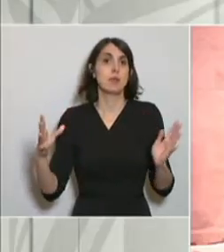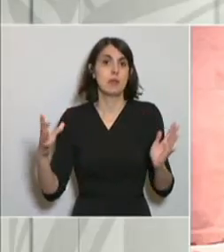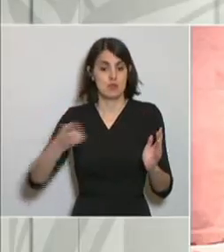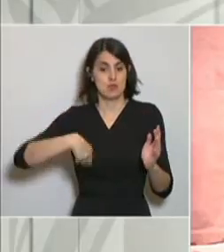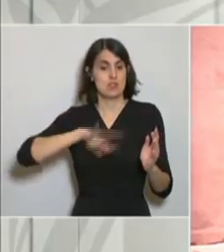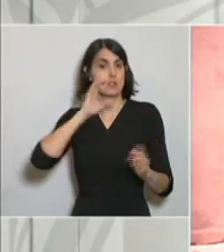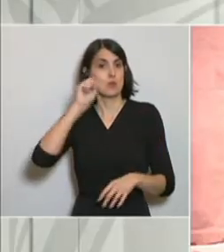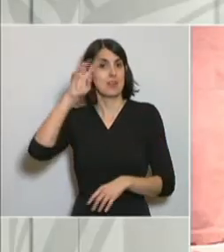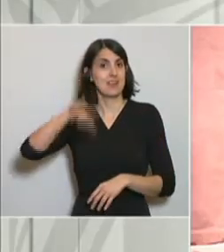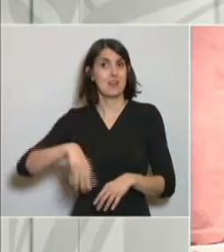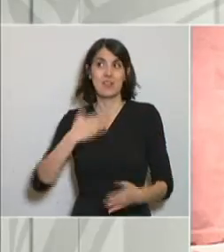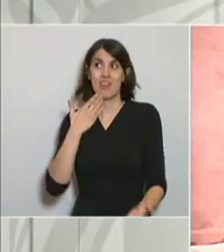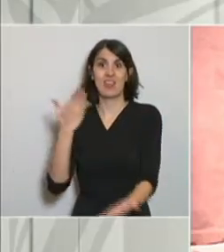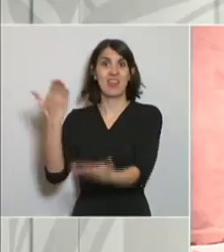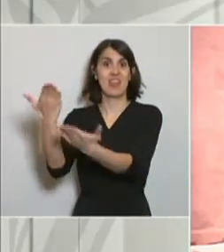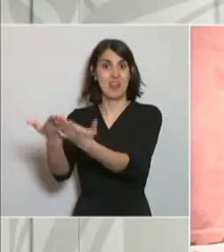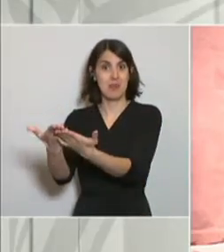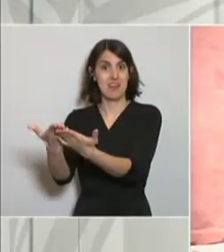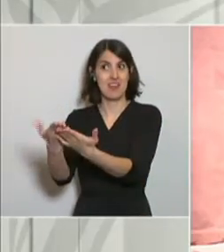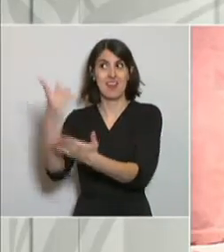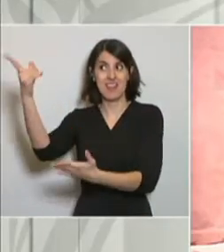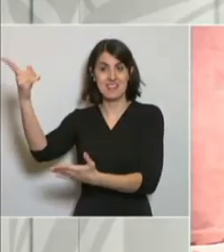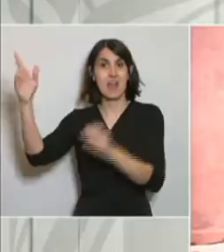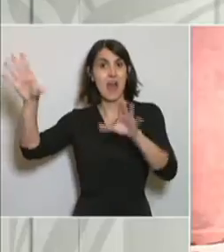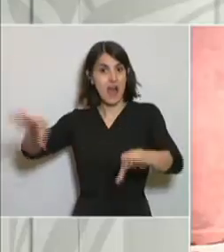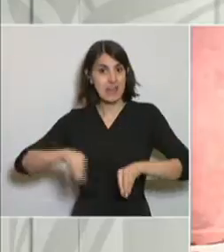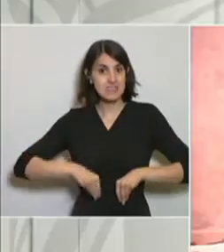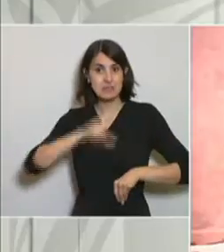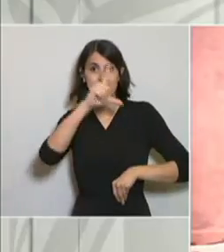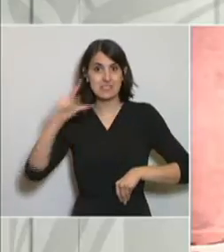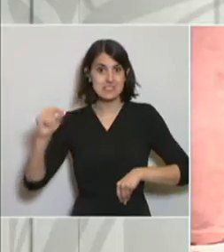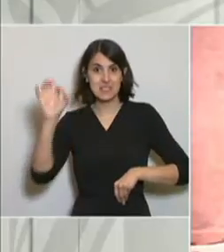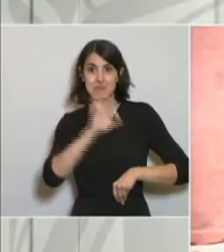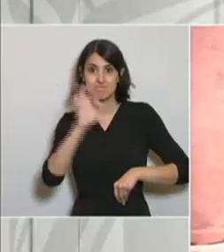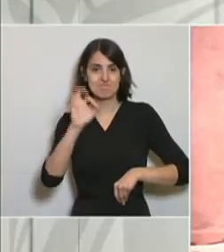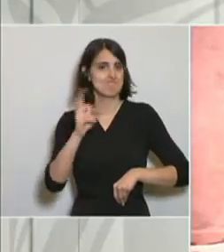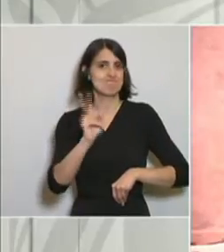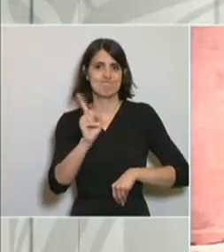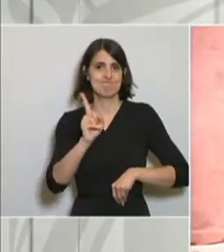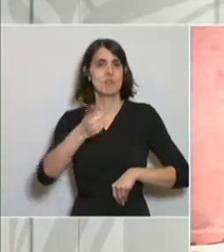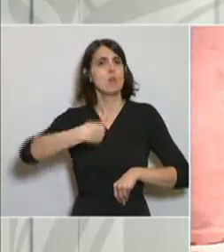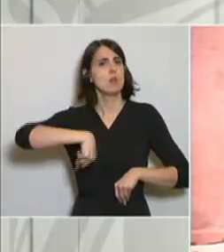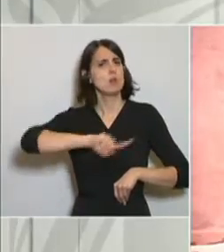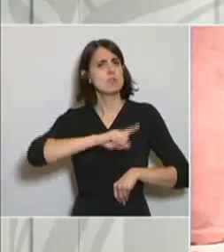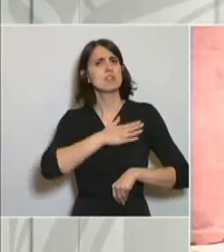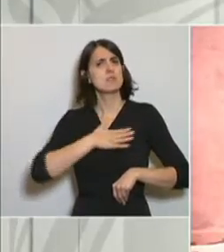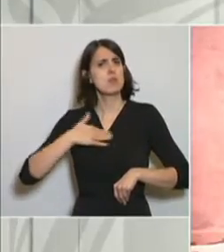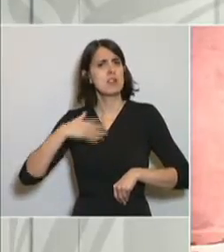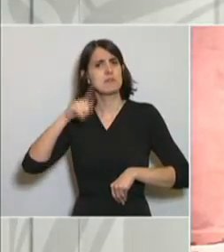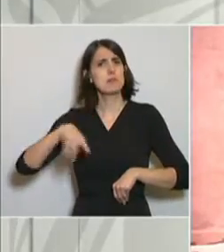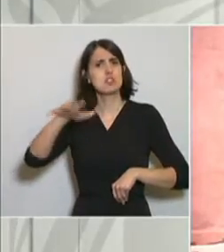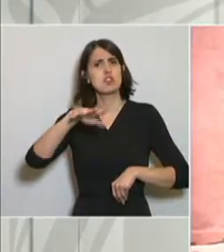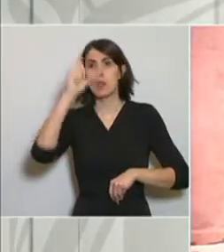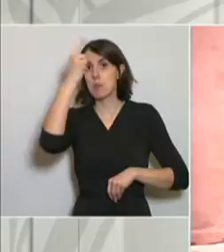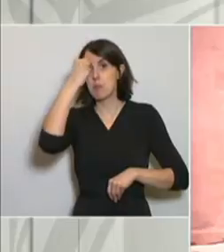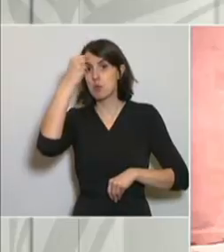des del Govern de Catalunya no hagi estat acceptada al 100%. Nosaltres consideràvem que el Baix Montseny tenia tots els requisits per tal